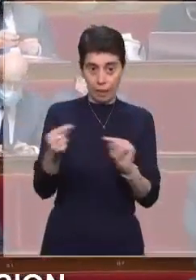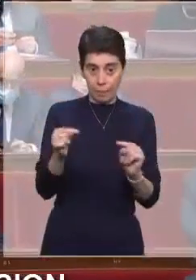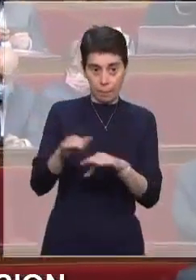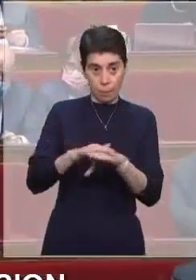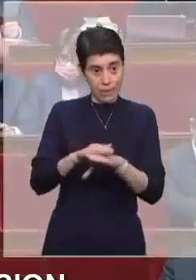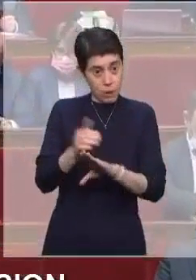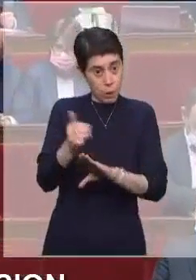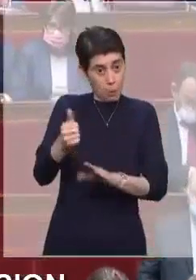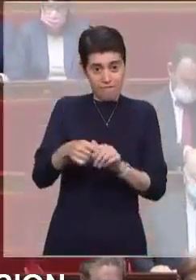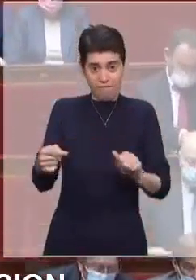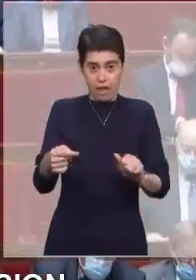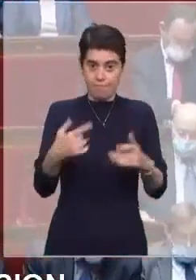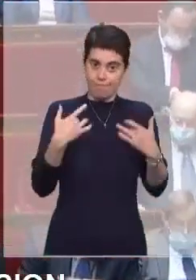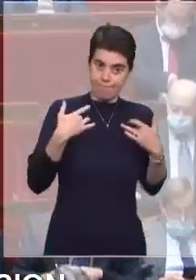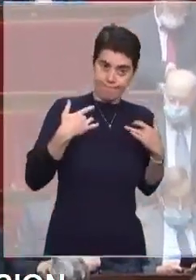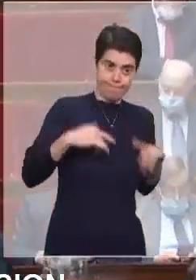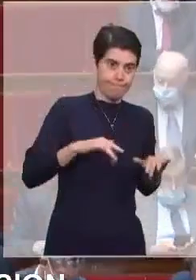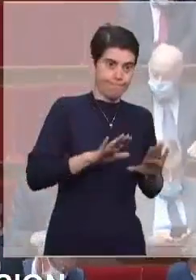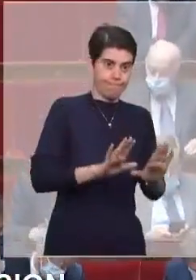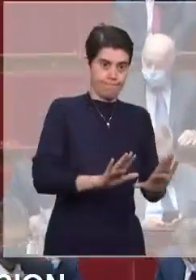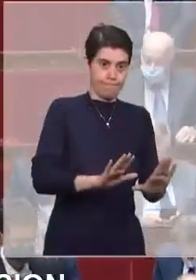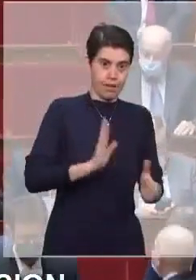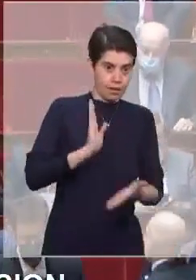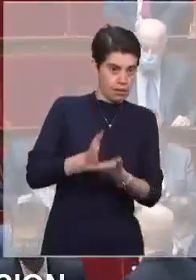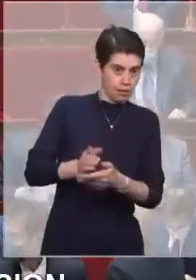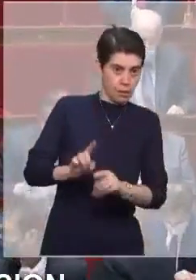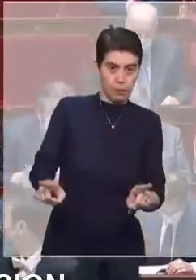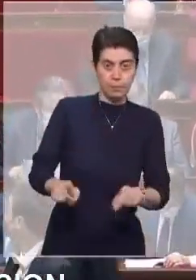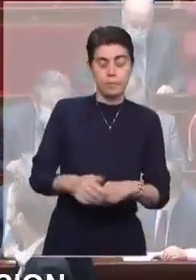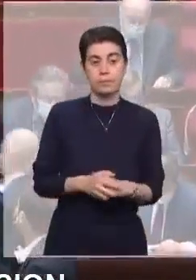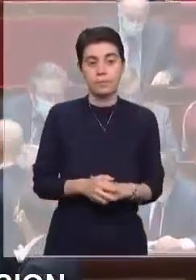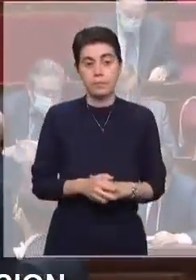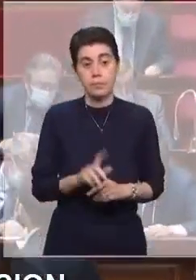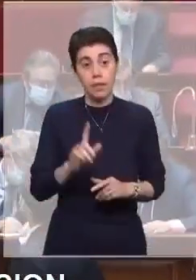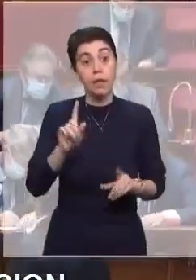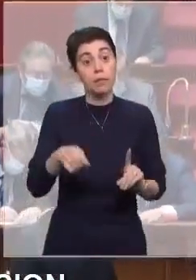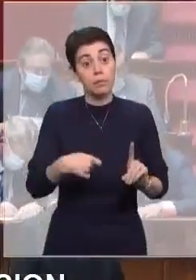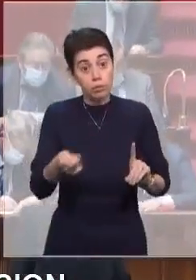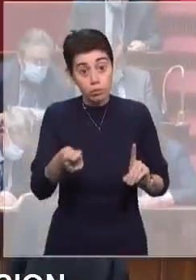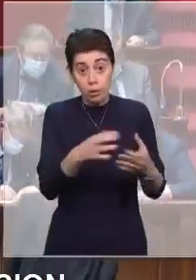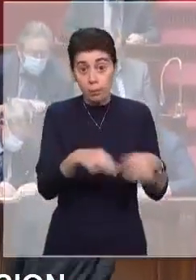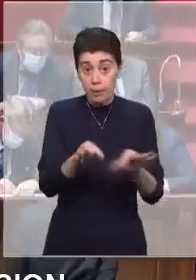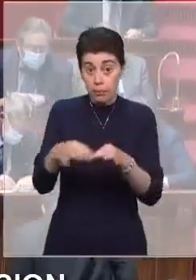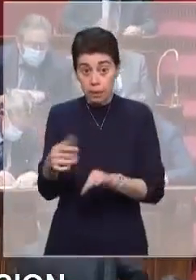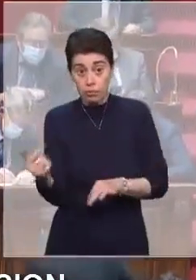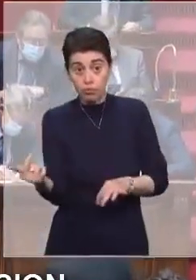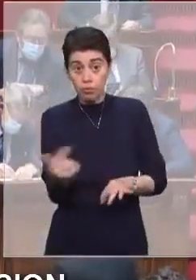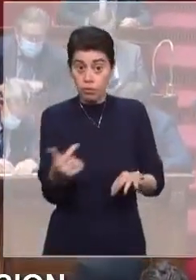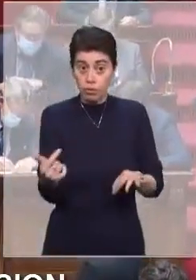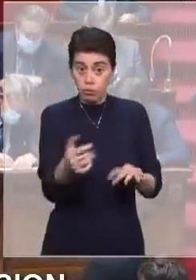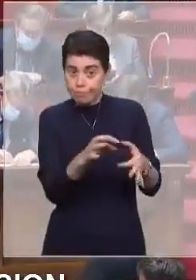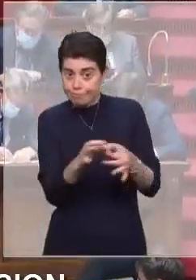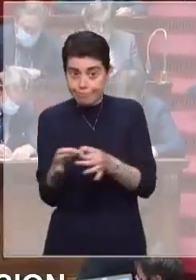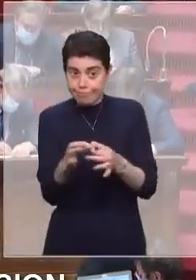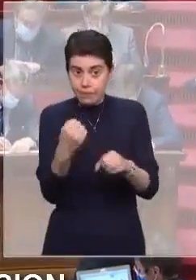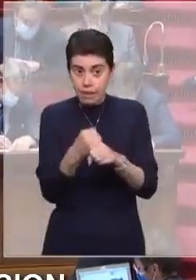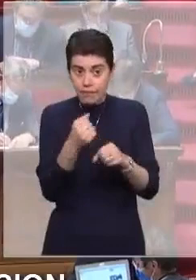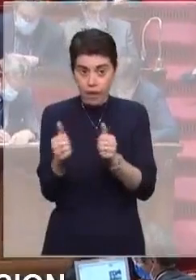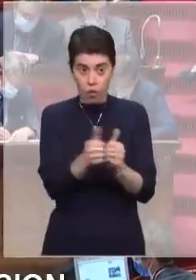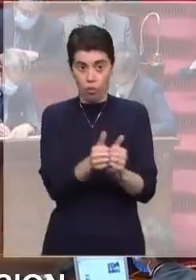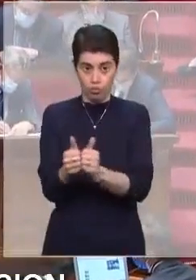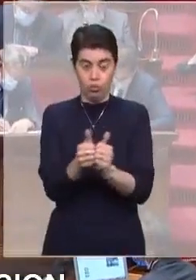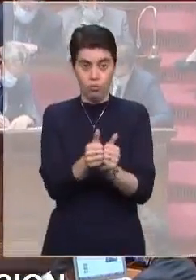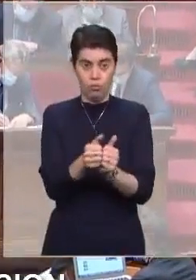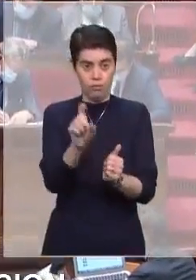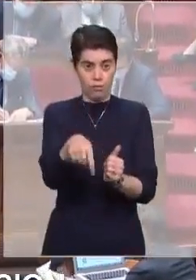sommes convaincus de l'intérêt commun de nos deux pays à travailler ensemble sur tous les secteurs. Cette vision